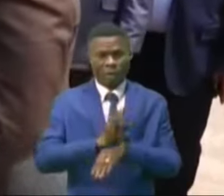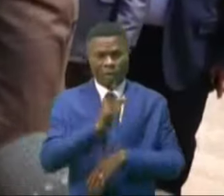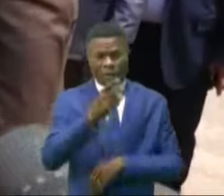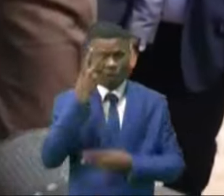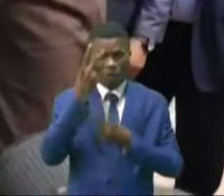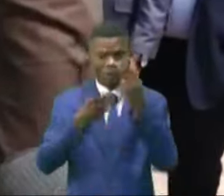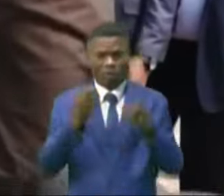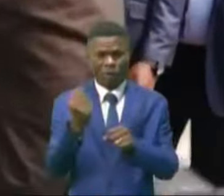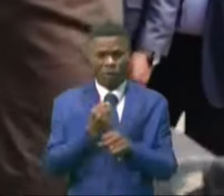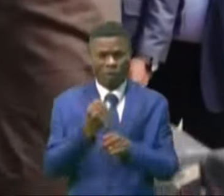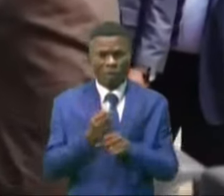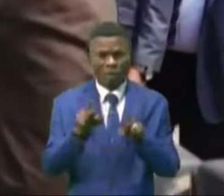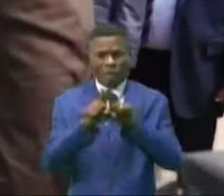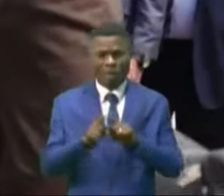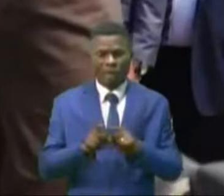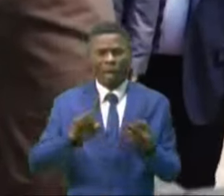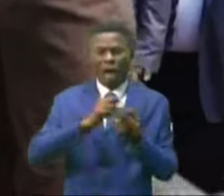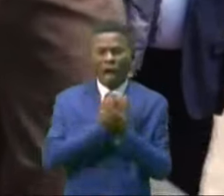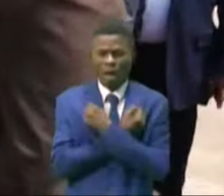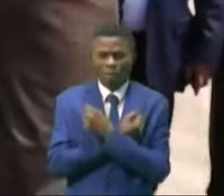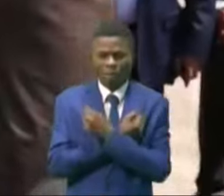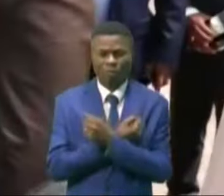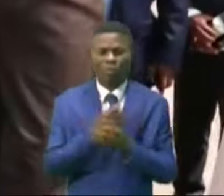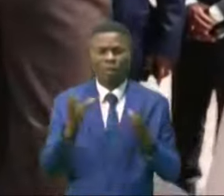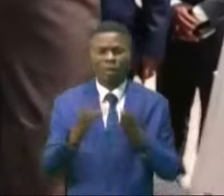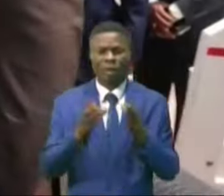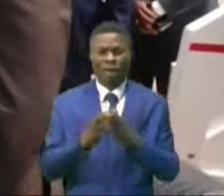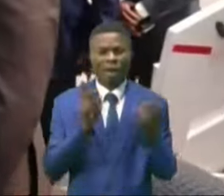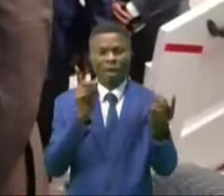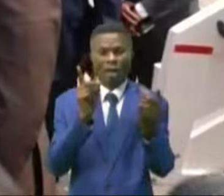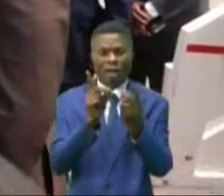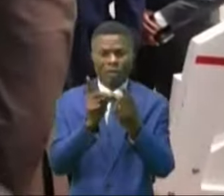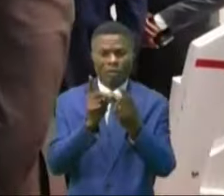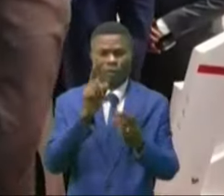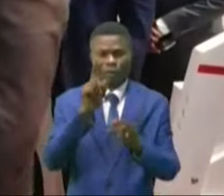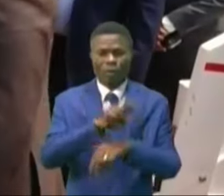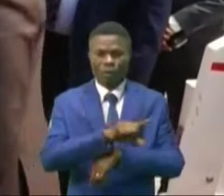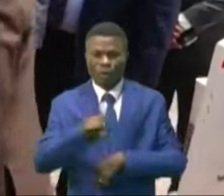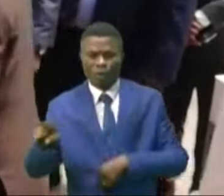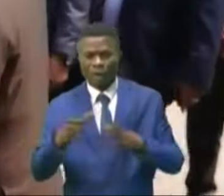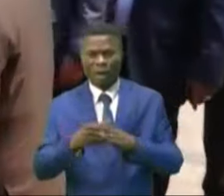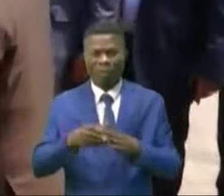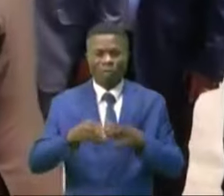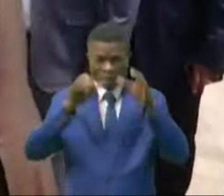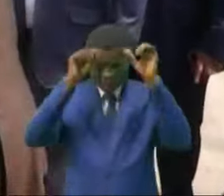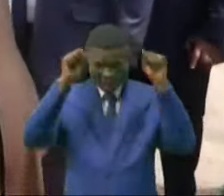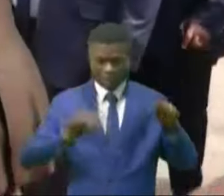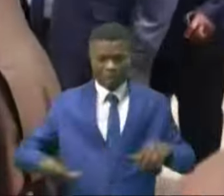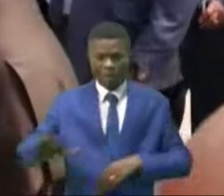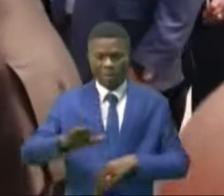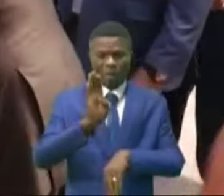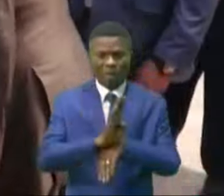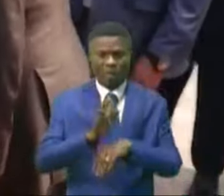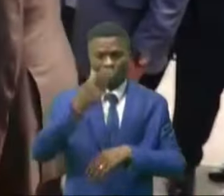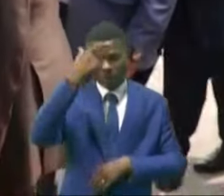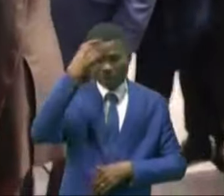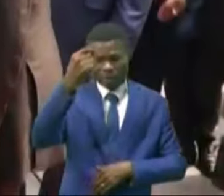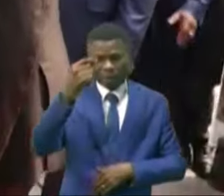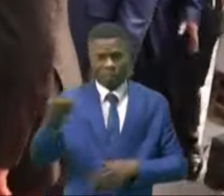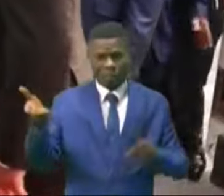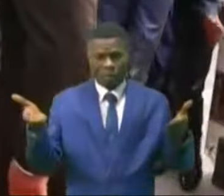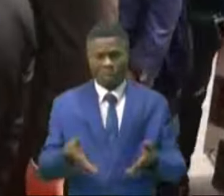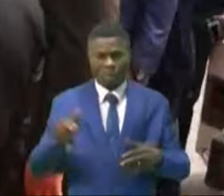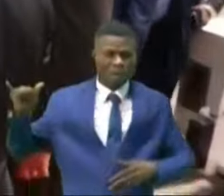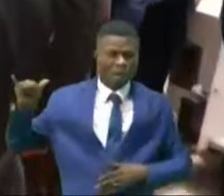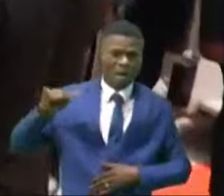visite de travail et de courtoisie sanctionnée par un tête-à-tête de plus d'une heure avec son homologue Denis Sassou Nguesso. Présent à